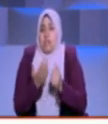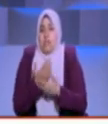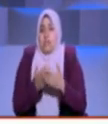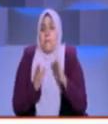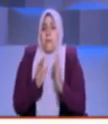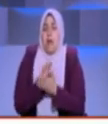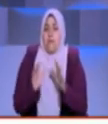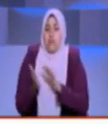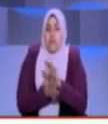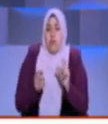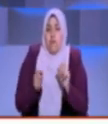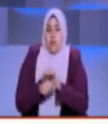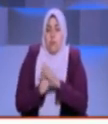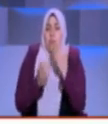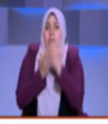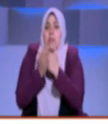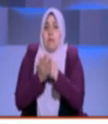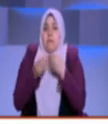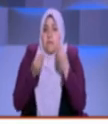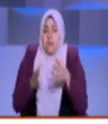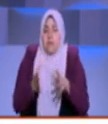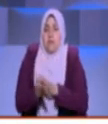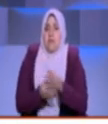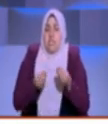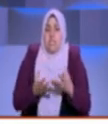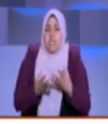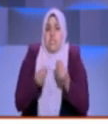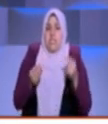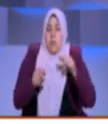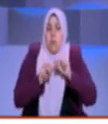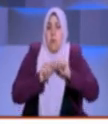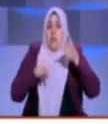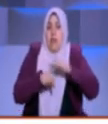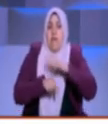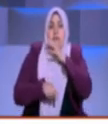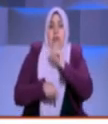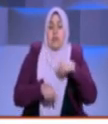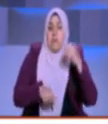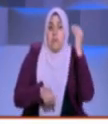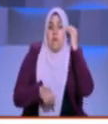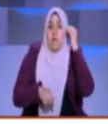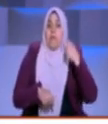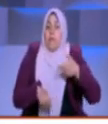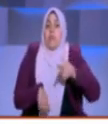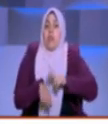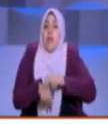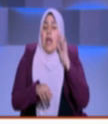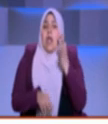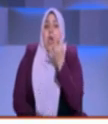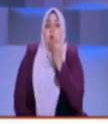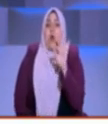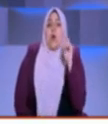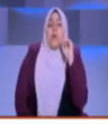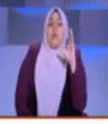وقال إن التداعيات الاقتصادية ستكون كبيرة وواضحة على فرنسا، هذا مفهوم، ولكن أيضا على عموم القطر